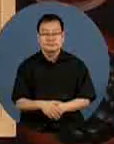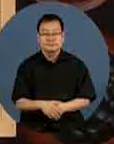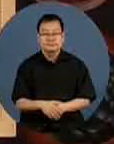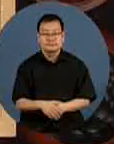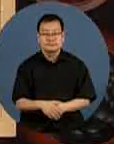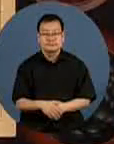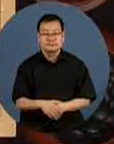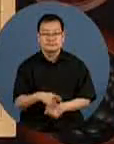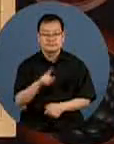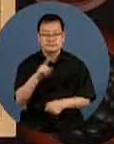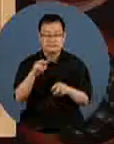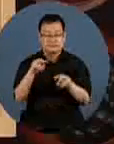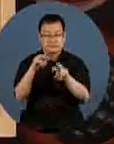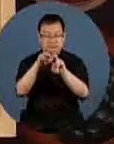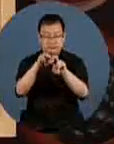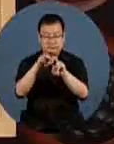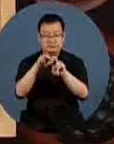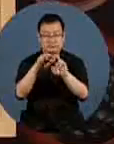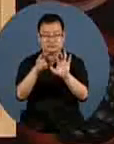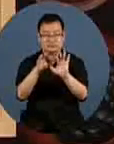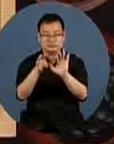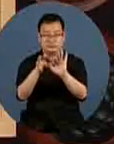자, 일단 끊었습니다.